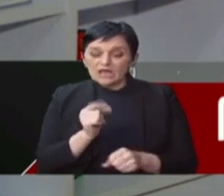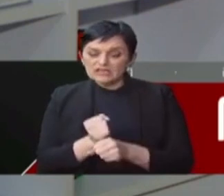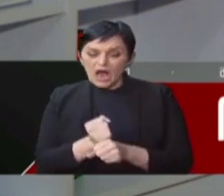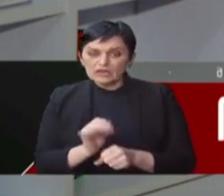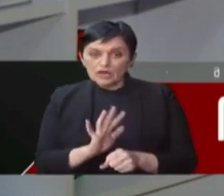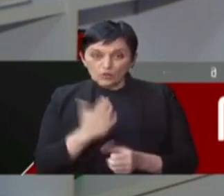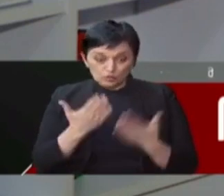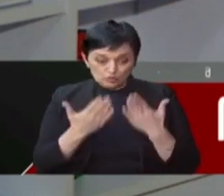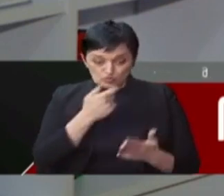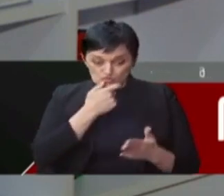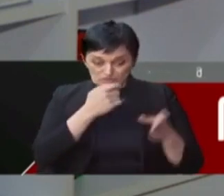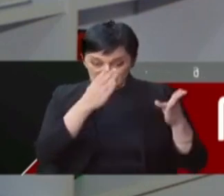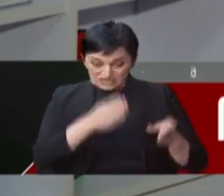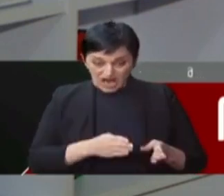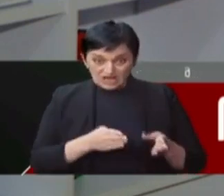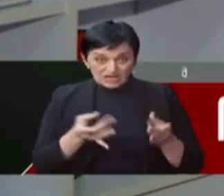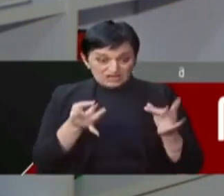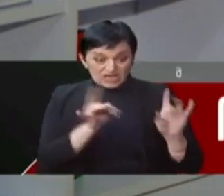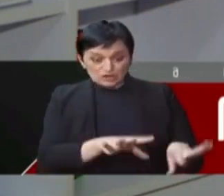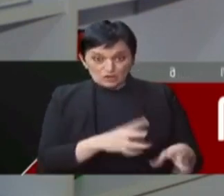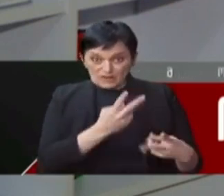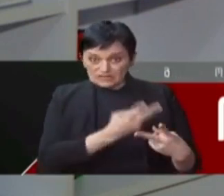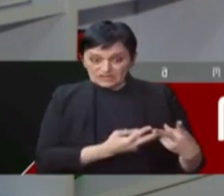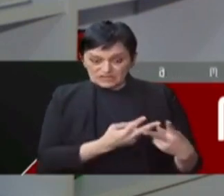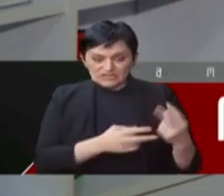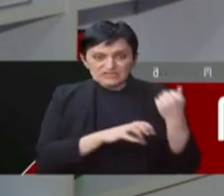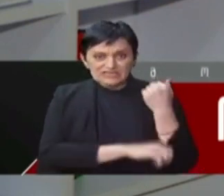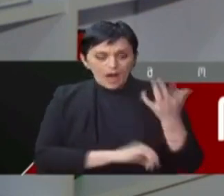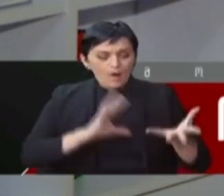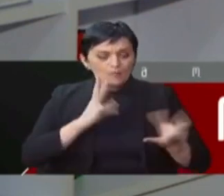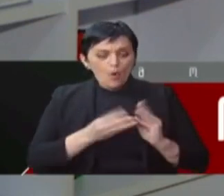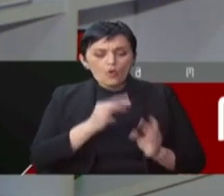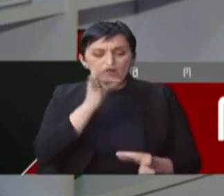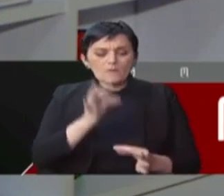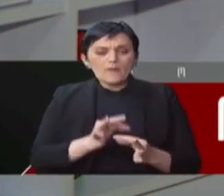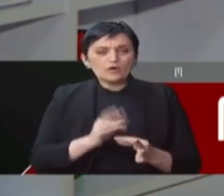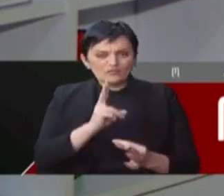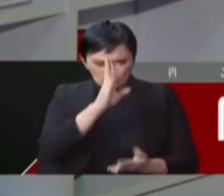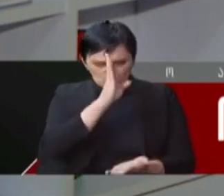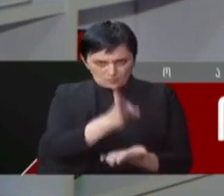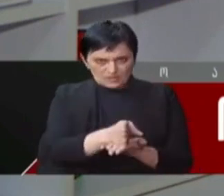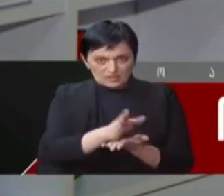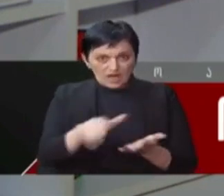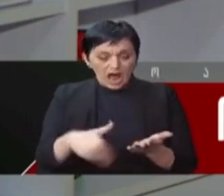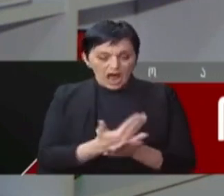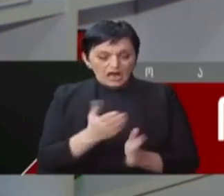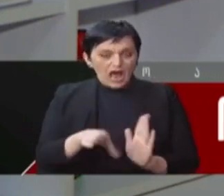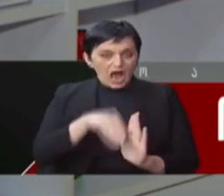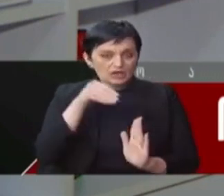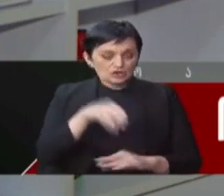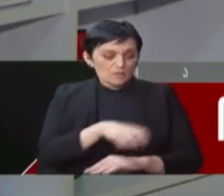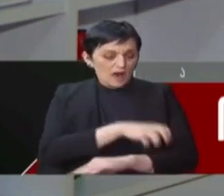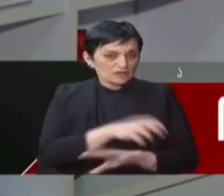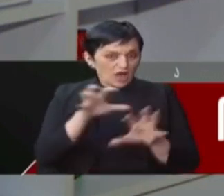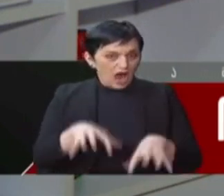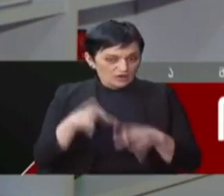რომ თუ მიხეილ სააკაშვილი დარჩება ციხეში, საბოლოო ჯამში პასუხისგებლობა პირდაპირ მოვა ახალ არჩეულ პარტიის